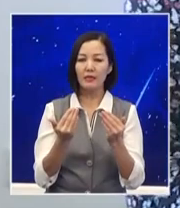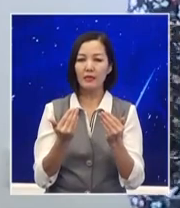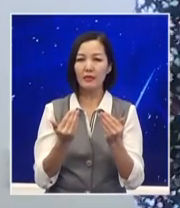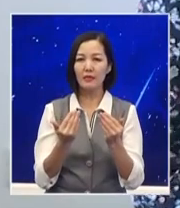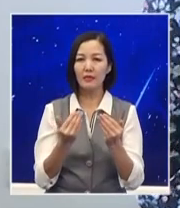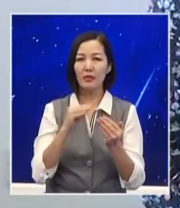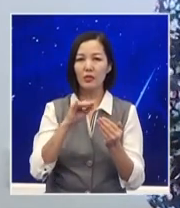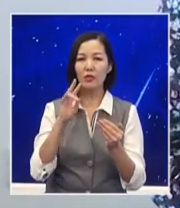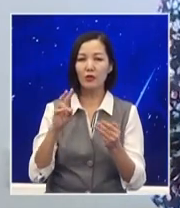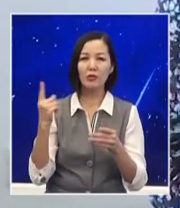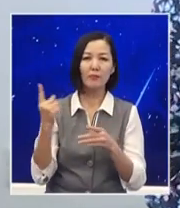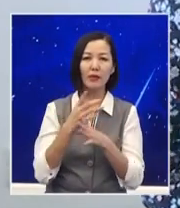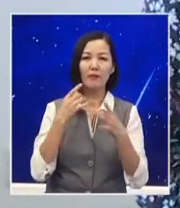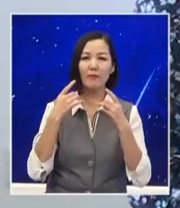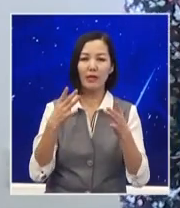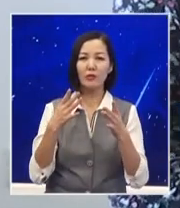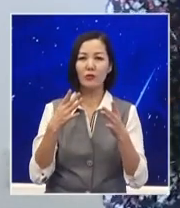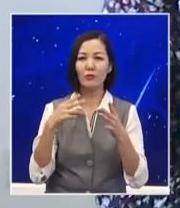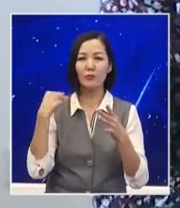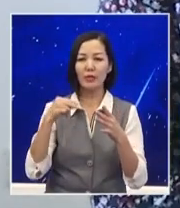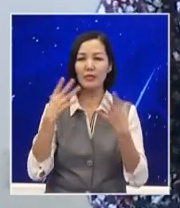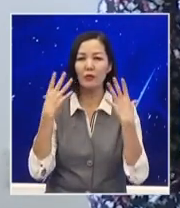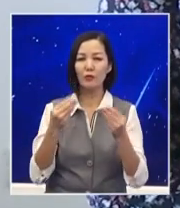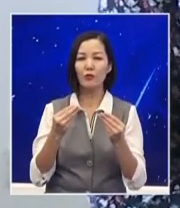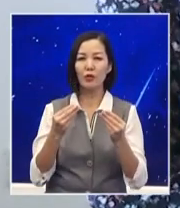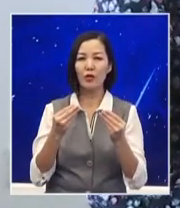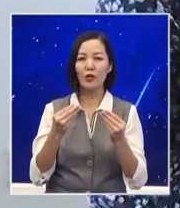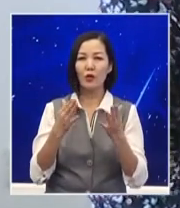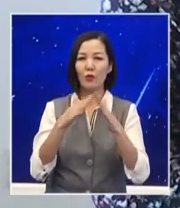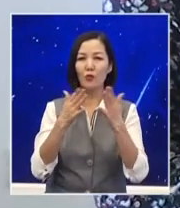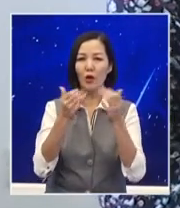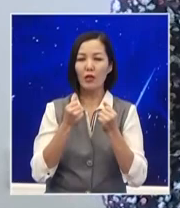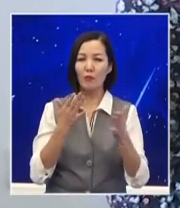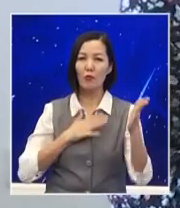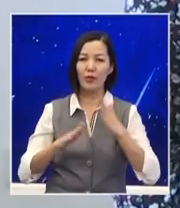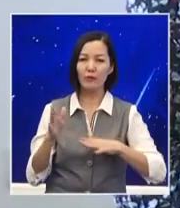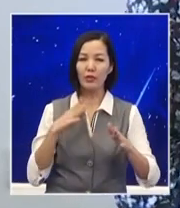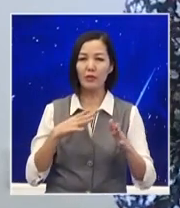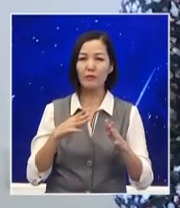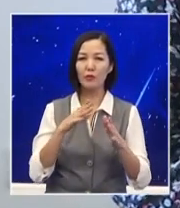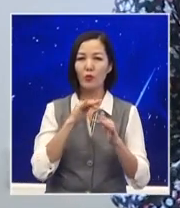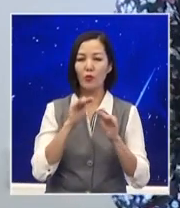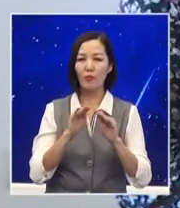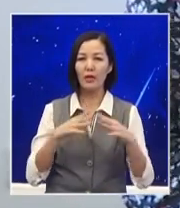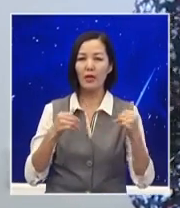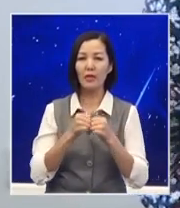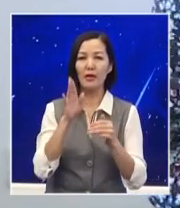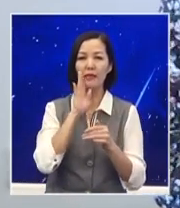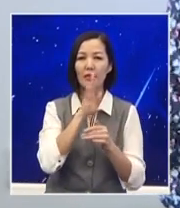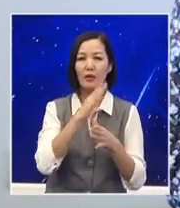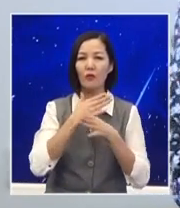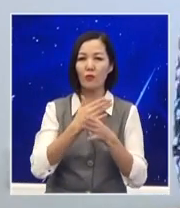бір 90-ның бірінде үй беріп атыр, соған қуаныштымыз, үстіп көп балалы аналарға көмектесіп